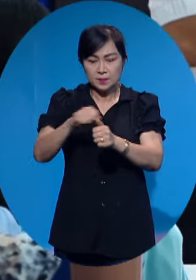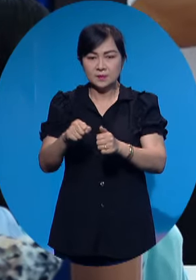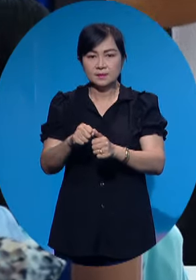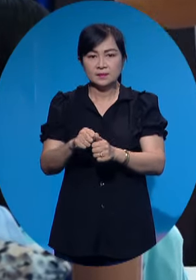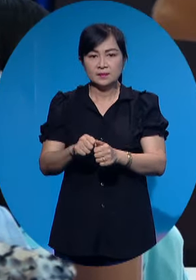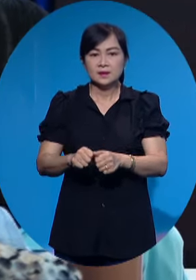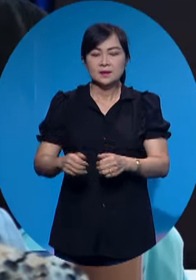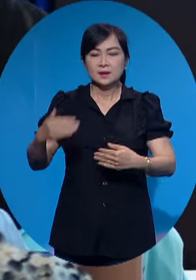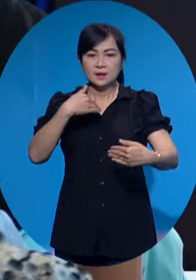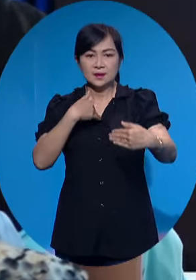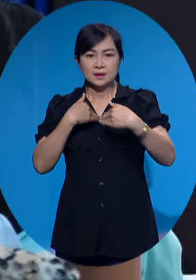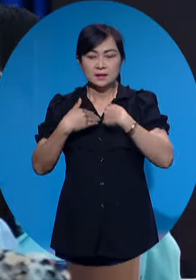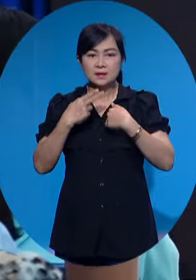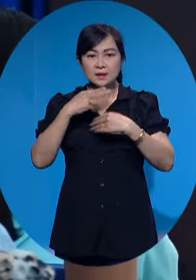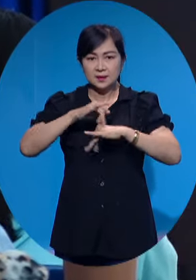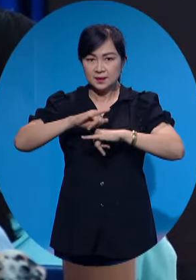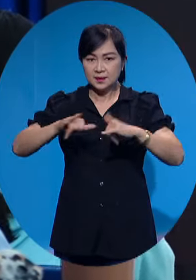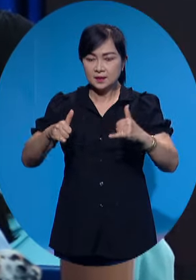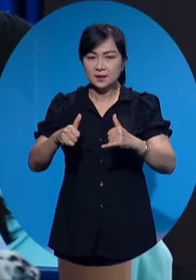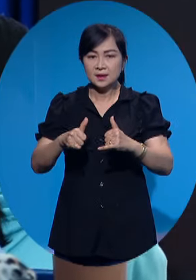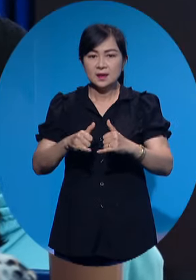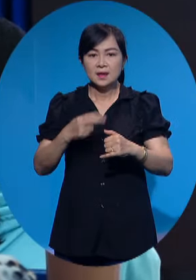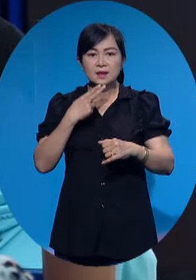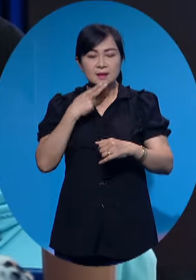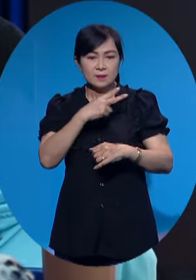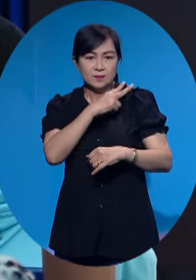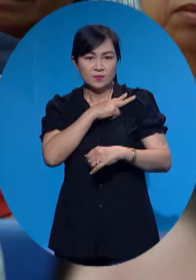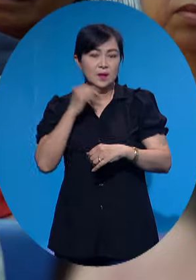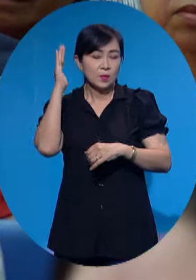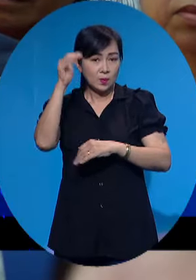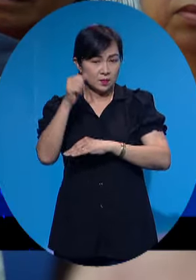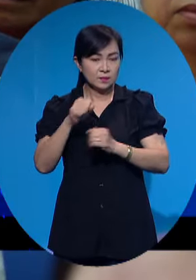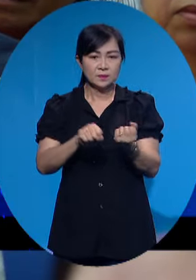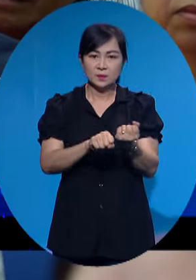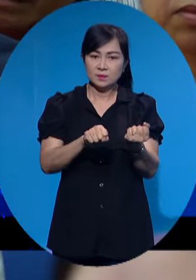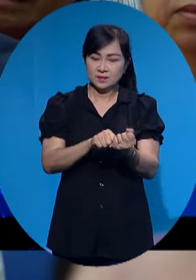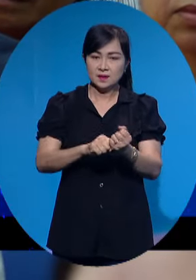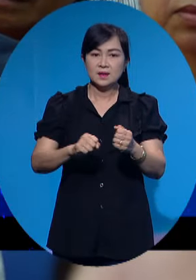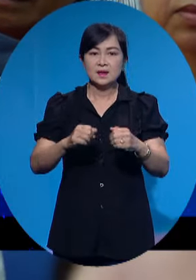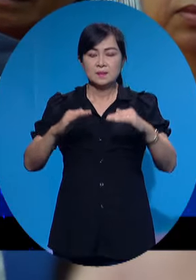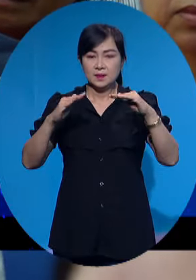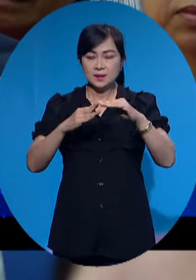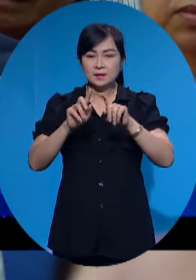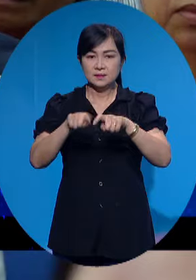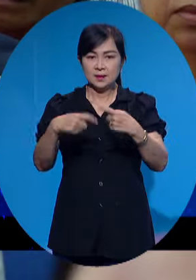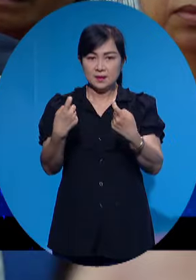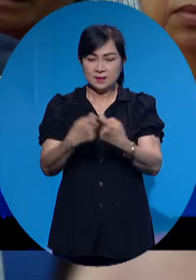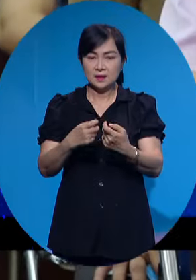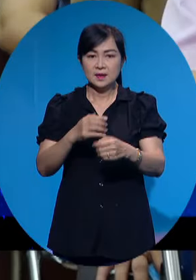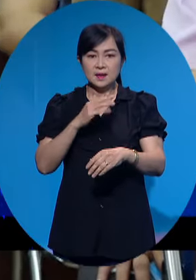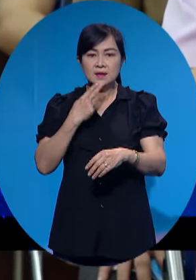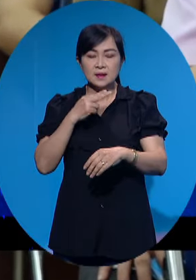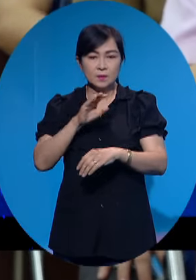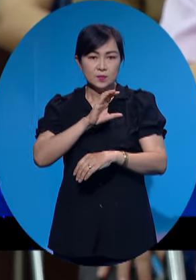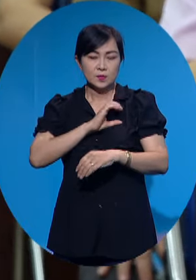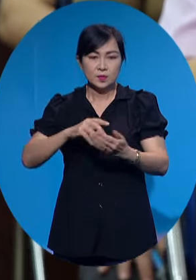những tác động ảnh hưởng đến thanh thiếu niên trong đó nam giới có vai trò rất quan trọng để thúc đẩy bình đẳng giới trong gia đình nam giới cần chủ